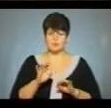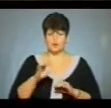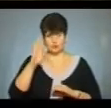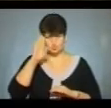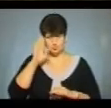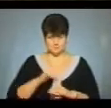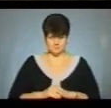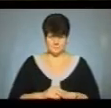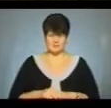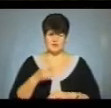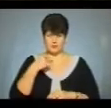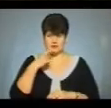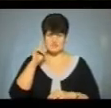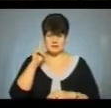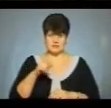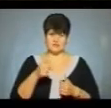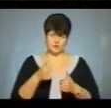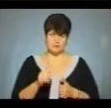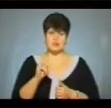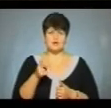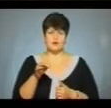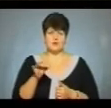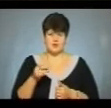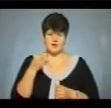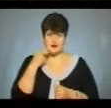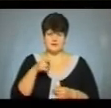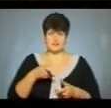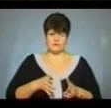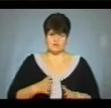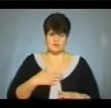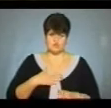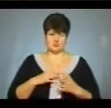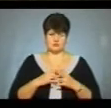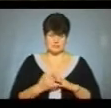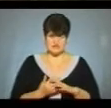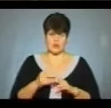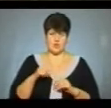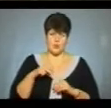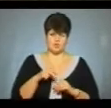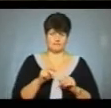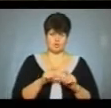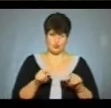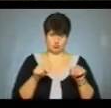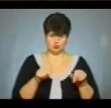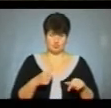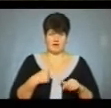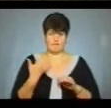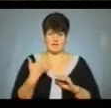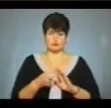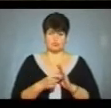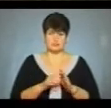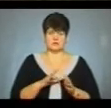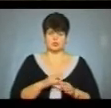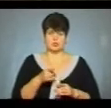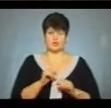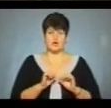їх добре. Ну, Ігора краще, тому що він народився в нашому селі, ходив до школи тут. Я в 5 класі була його